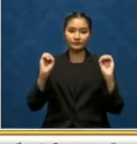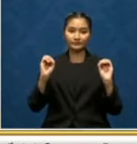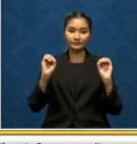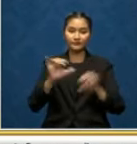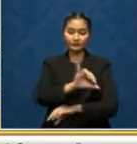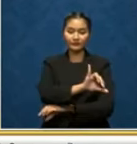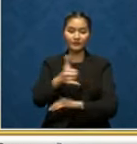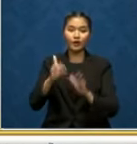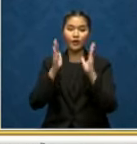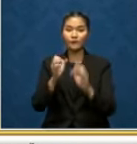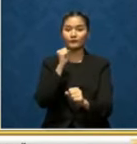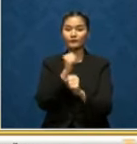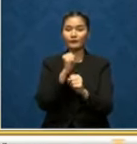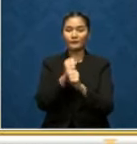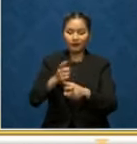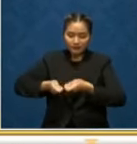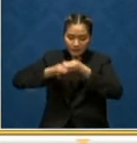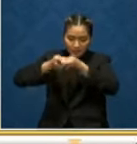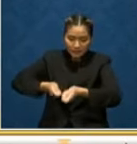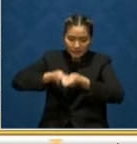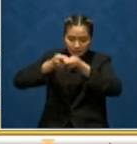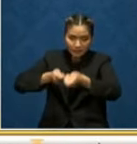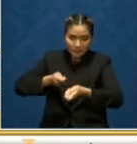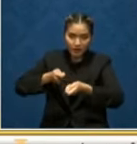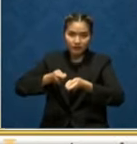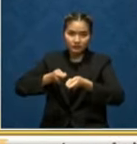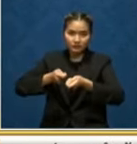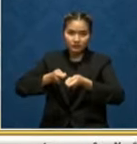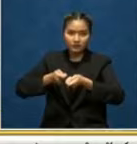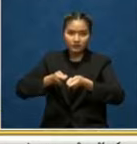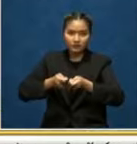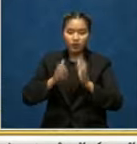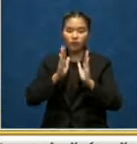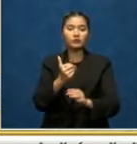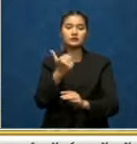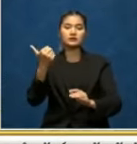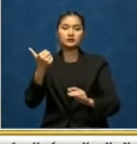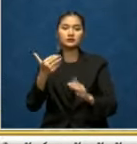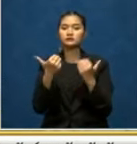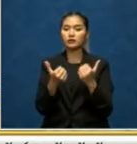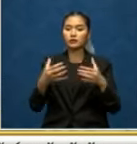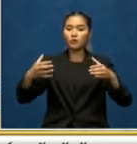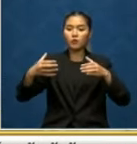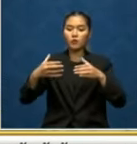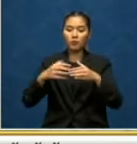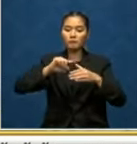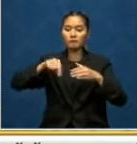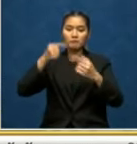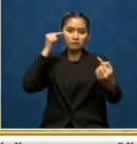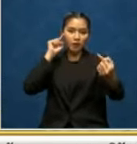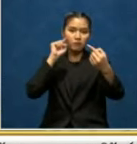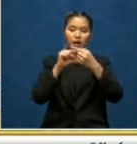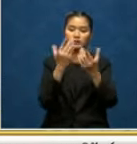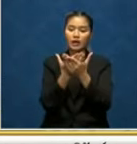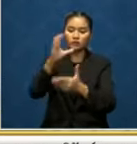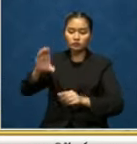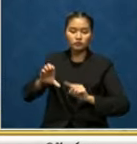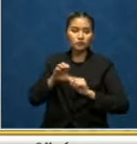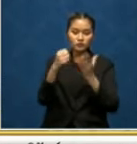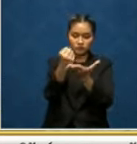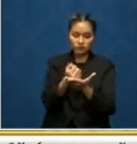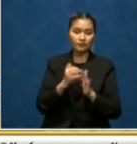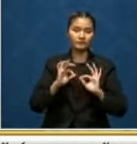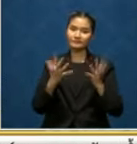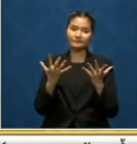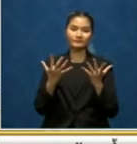แรงงานเกษตรกรกลุ่มชาติพันธุ์ที่ได้รับผลกระทบก็ไม่เคยอยู่ในกลุ่มเป้าหมายของกองทุนของการเยียวยานี้เลย